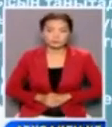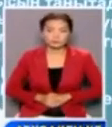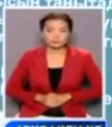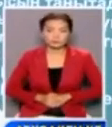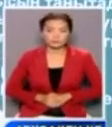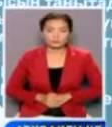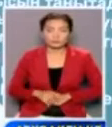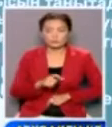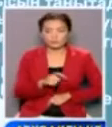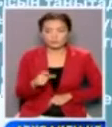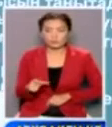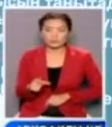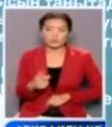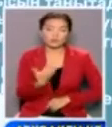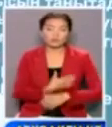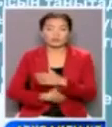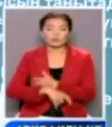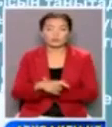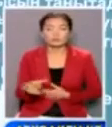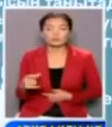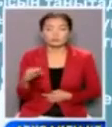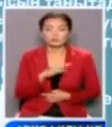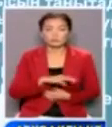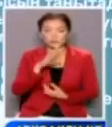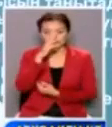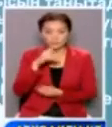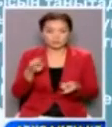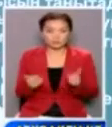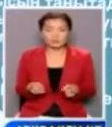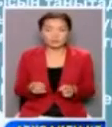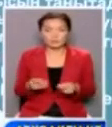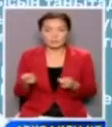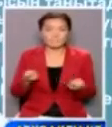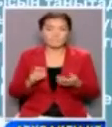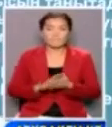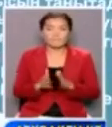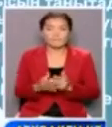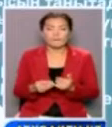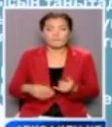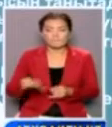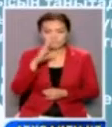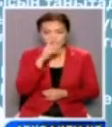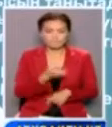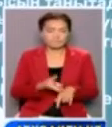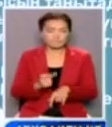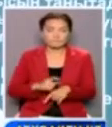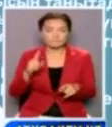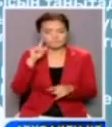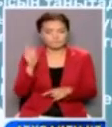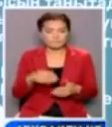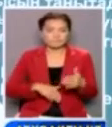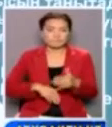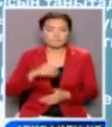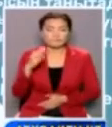особенно людям с ограничением возможностям дают возможность реально влиять на policies ситуации в стране это очень хорошо что прайма